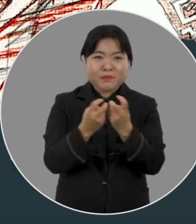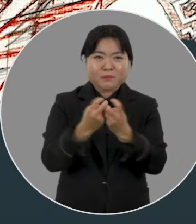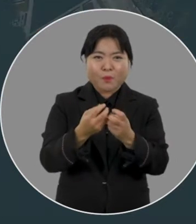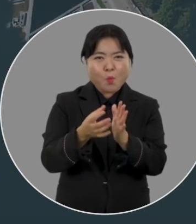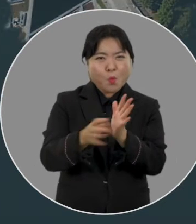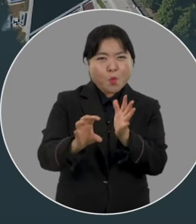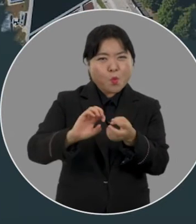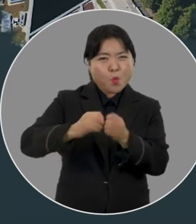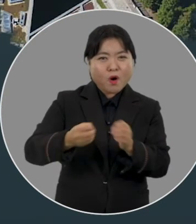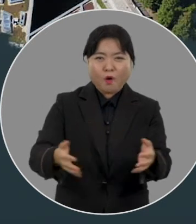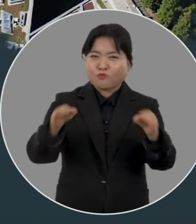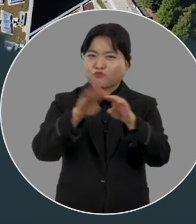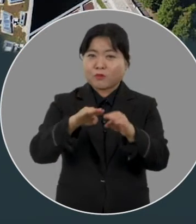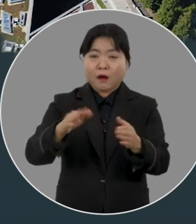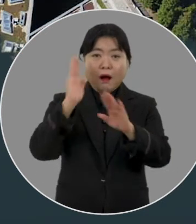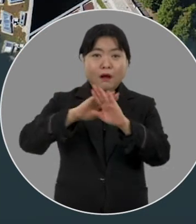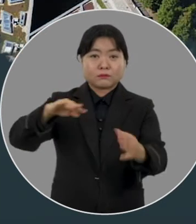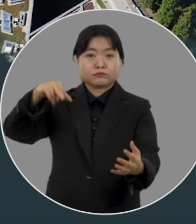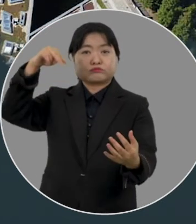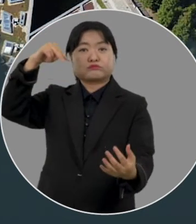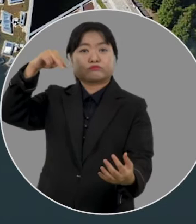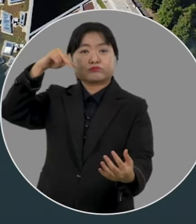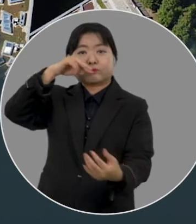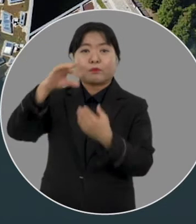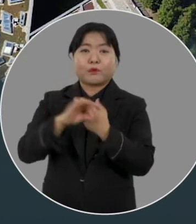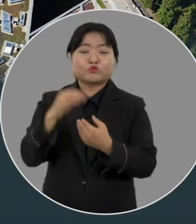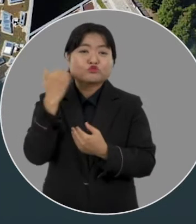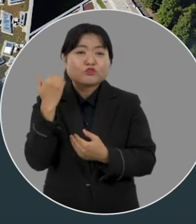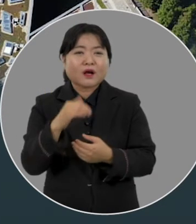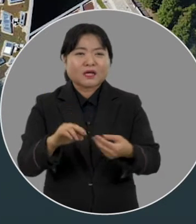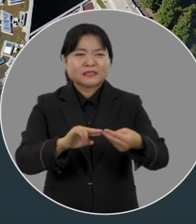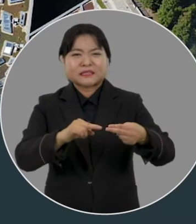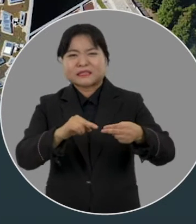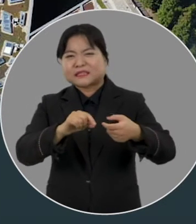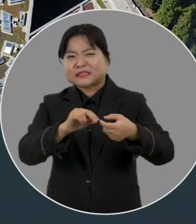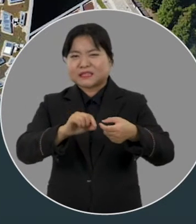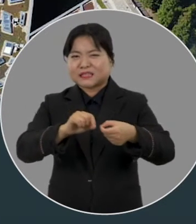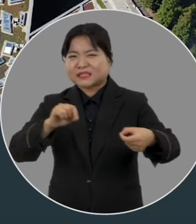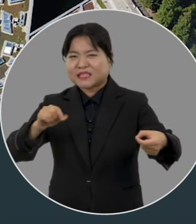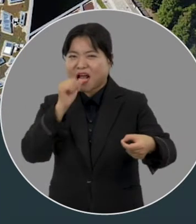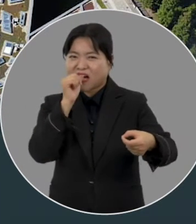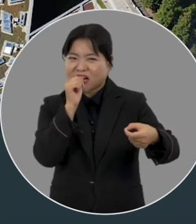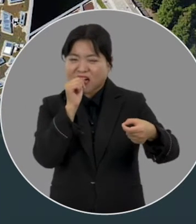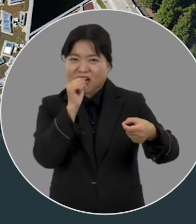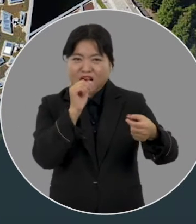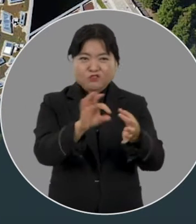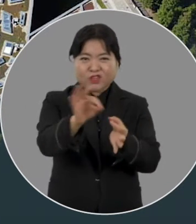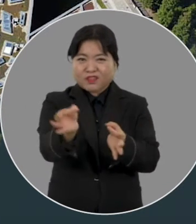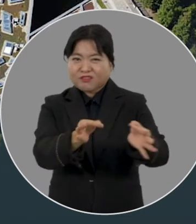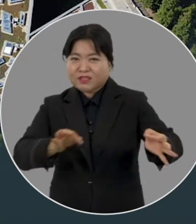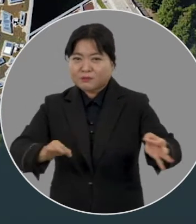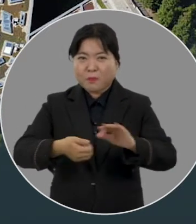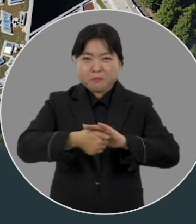건물인데요. 하늘에서 내려다보면 마치 누군가가 긴 쇳덩이를 혹은